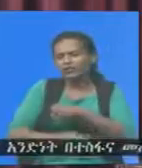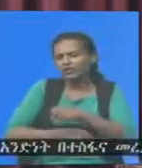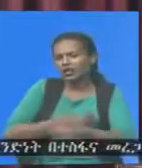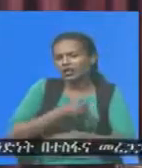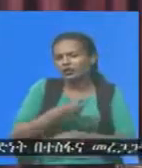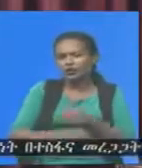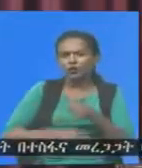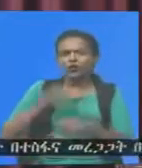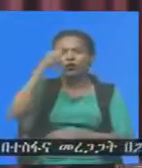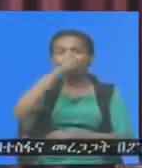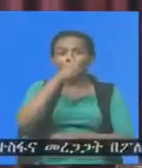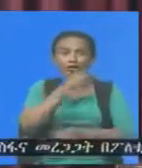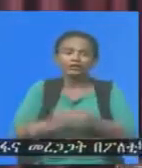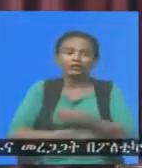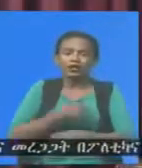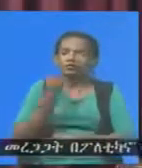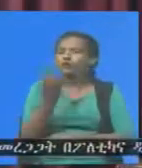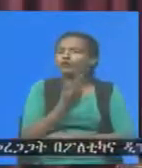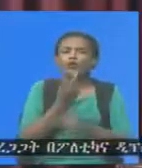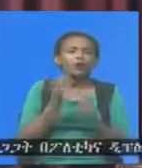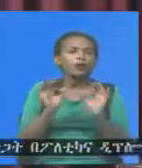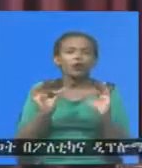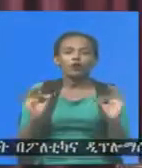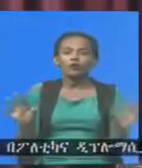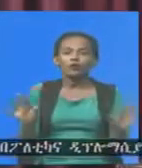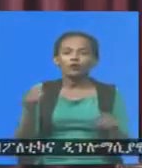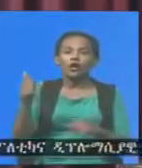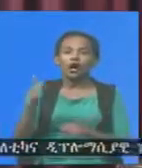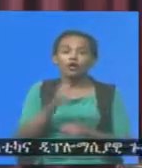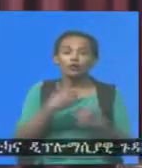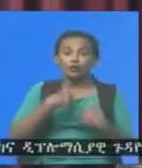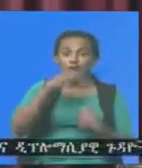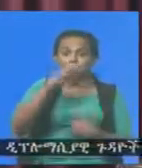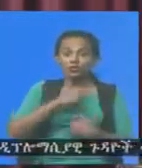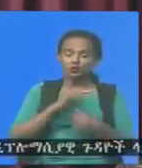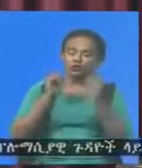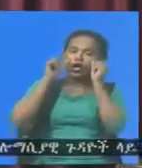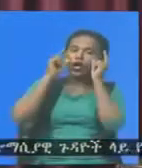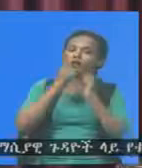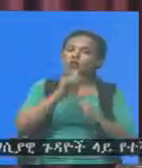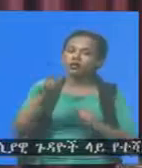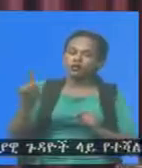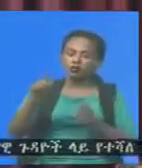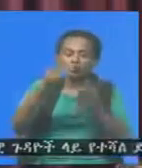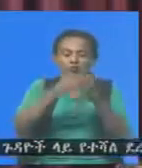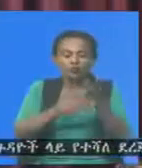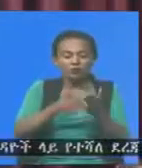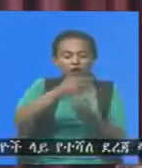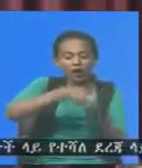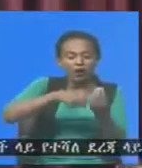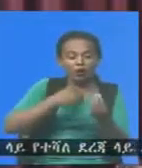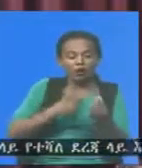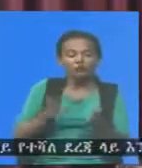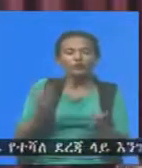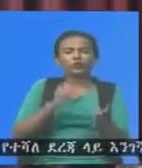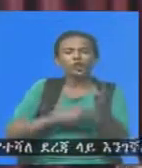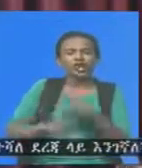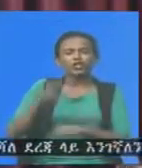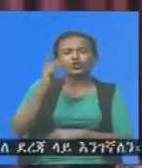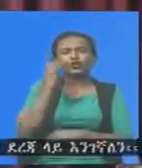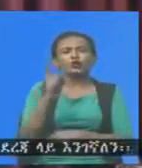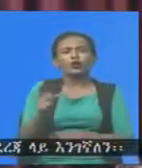ኢትዮጵያውያን የተሰቃዩ ነው ጥቅም የለውም አዲስ አበባ ያለን ሰዎች አንገነዘበውም ድንበር አካባቢ ያሉ ሰዎች ግን መከራቸውን እያዩ ነው